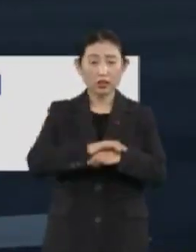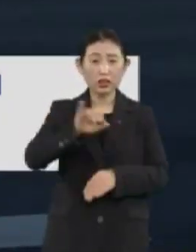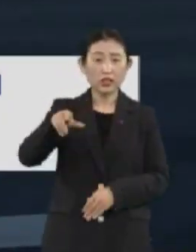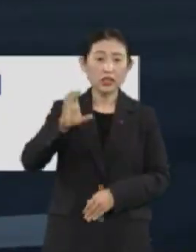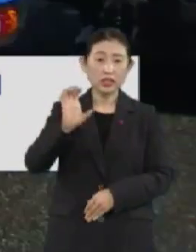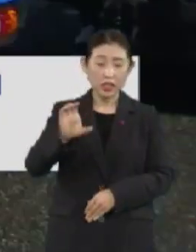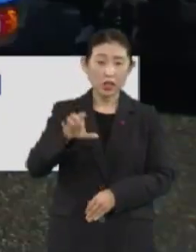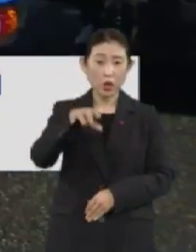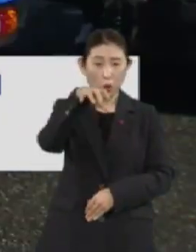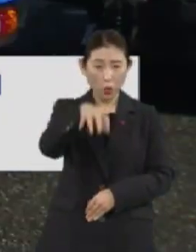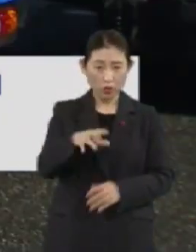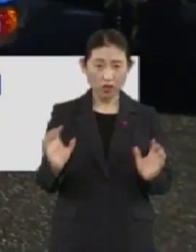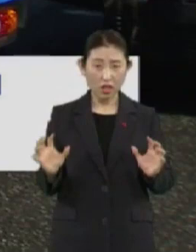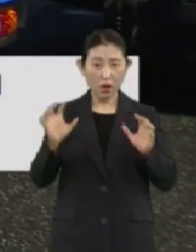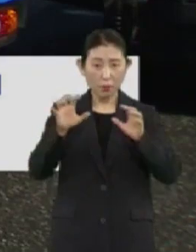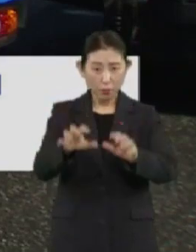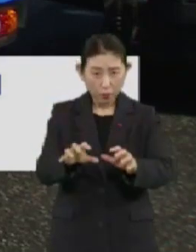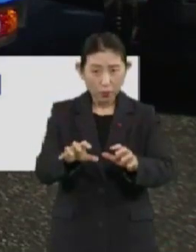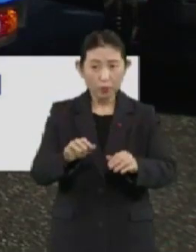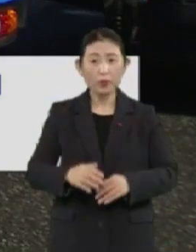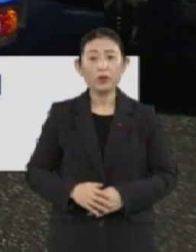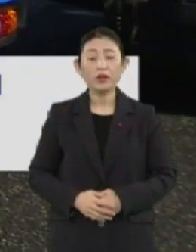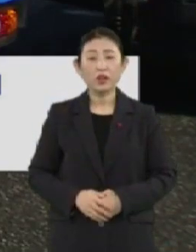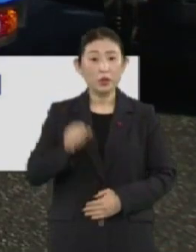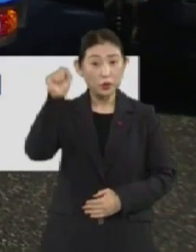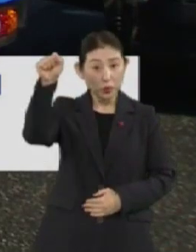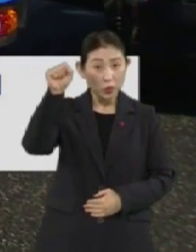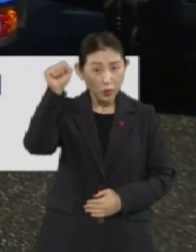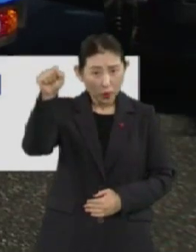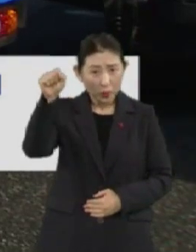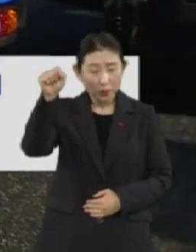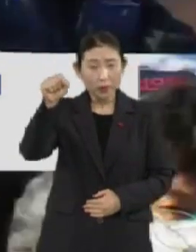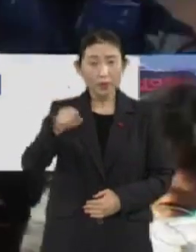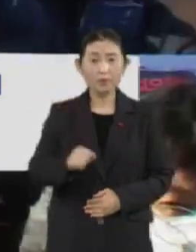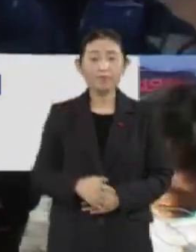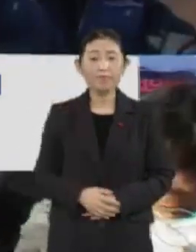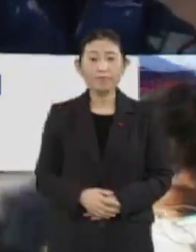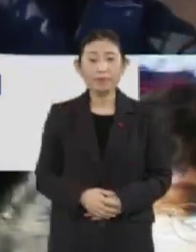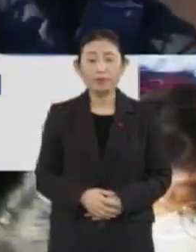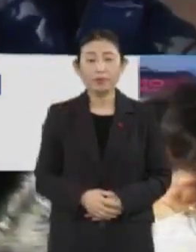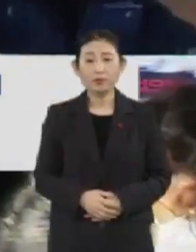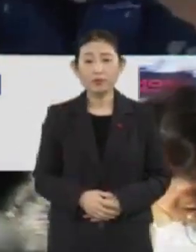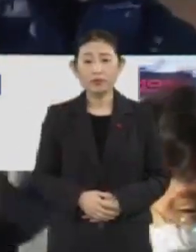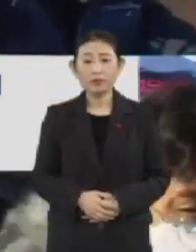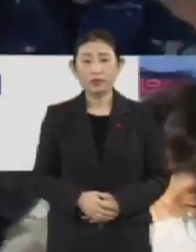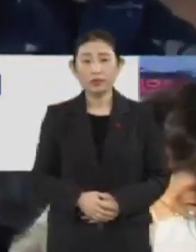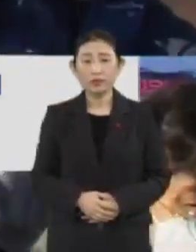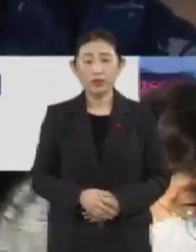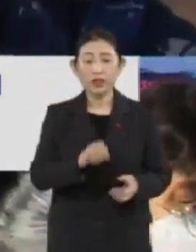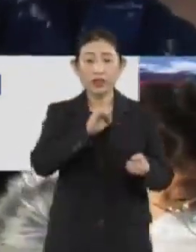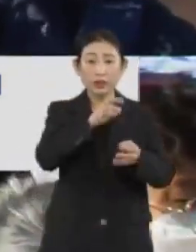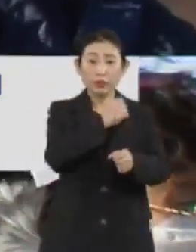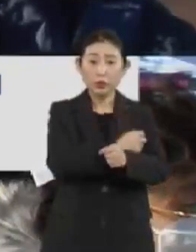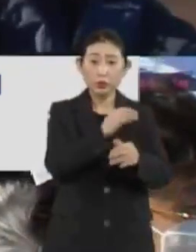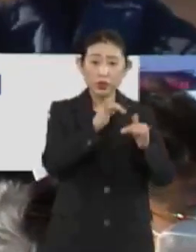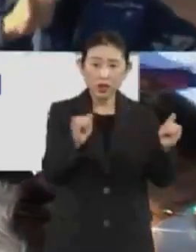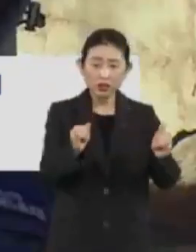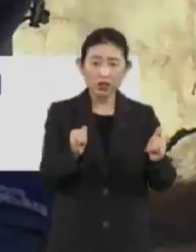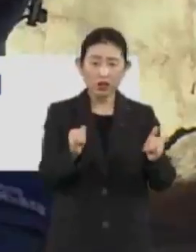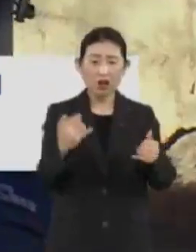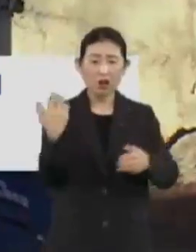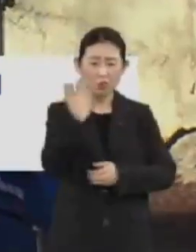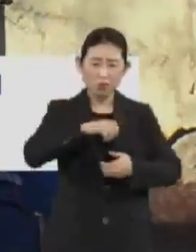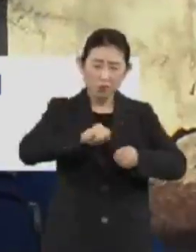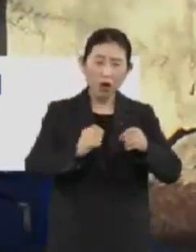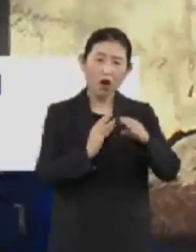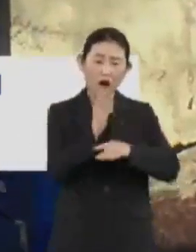대덕구 CJ 대한통운 충청본부 앞에서 총파업 승리 결의 대회를 열었습니다. 이들은 택배 노동자 과로사